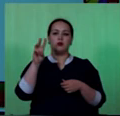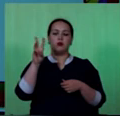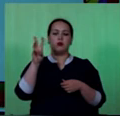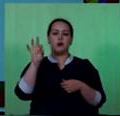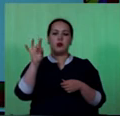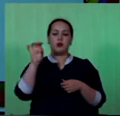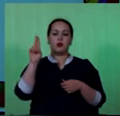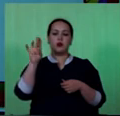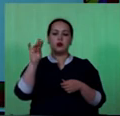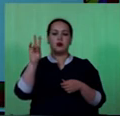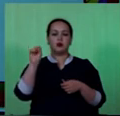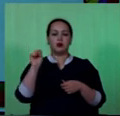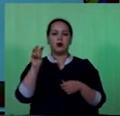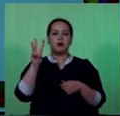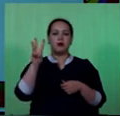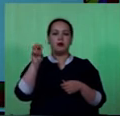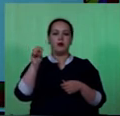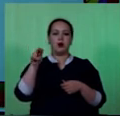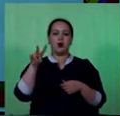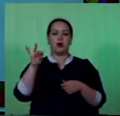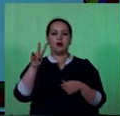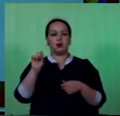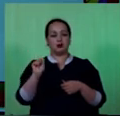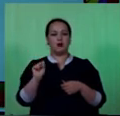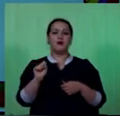малина и клубника